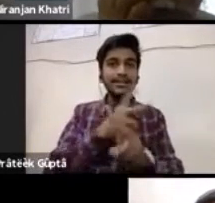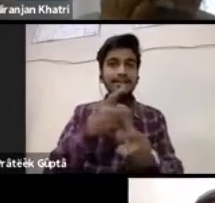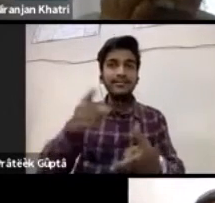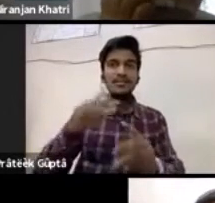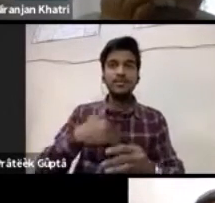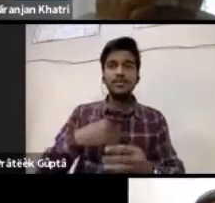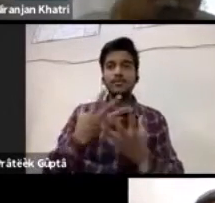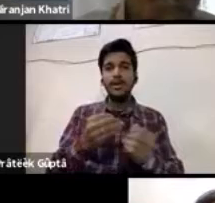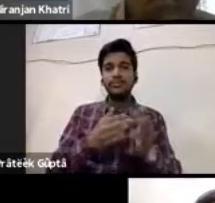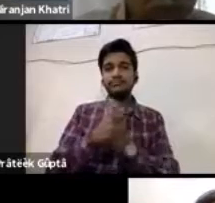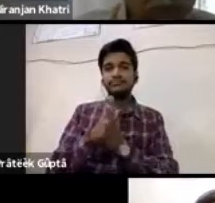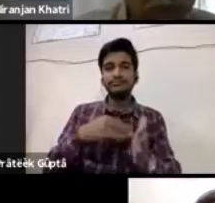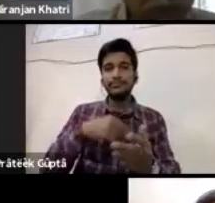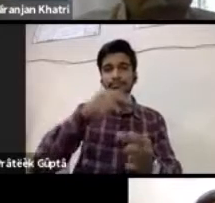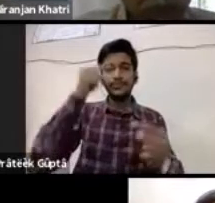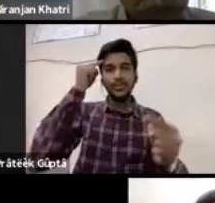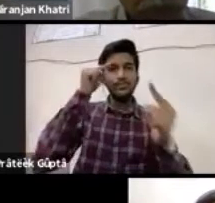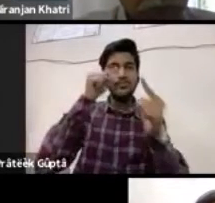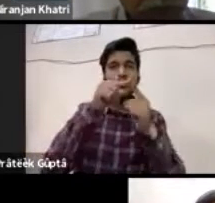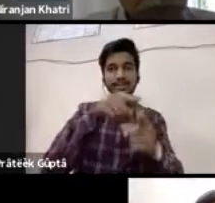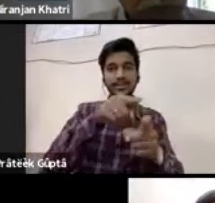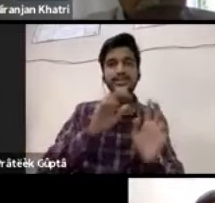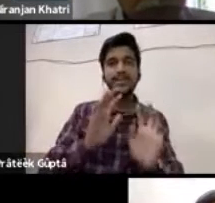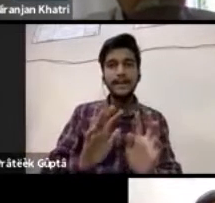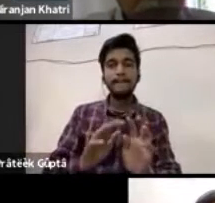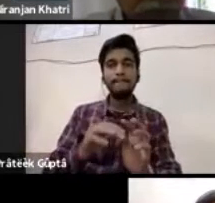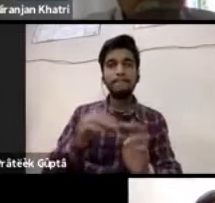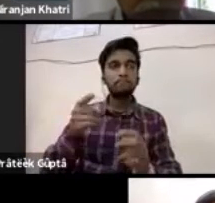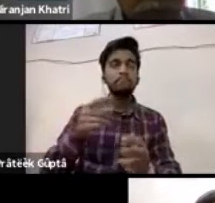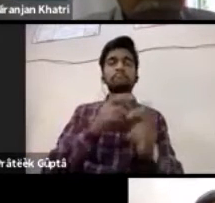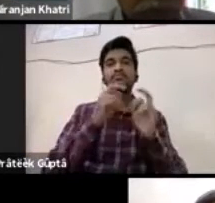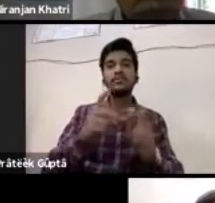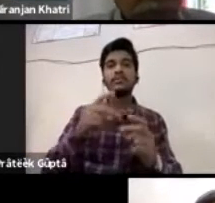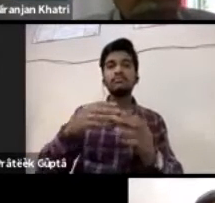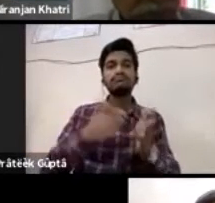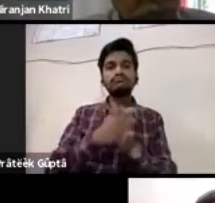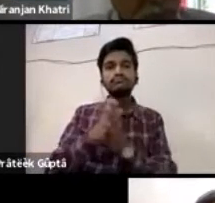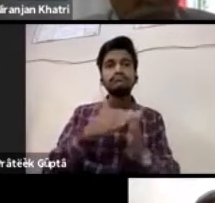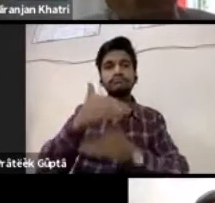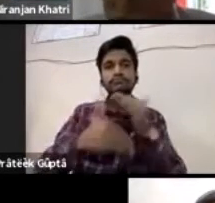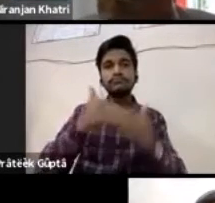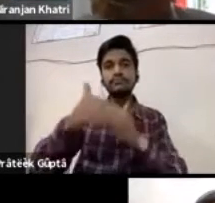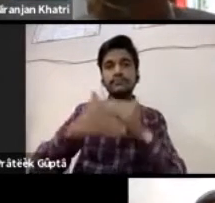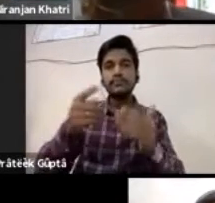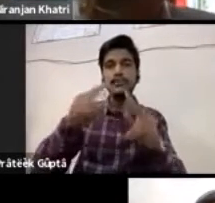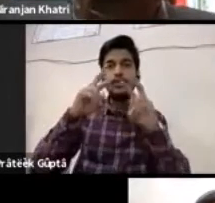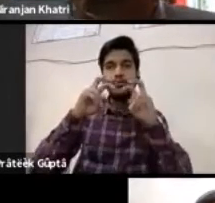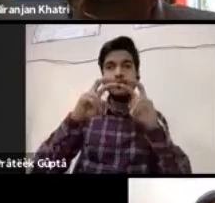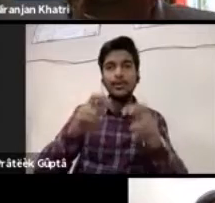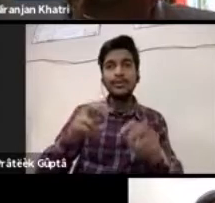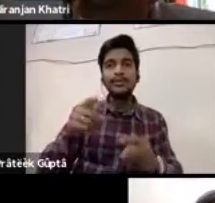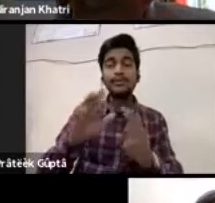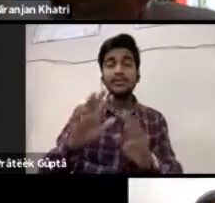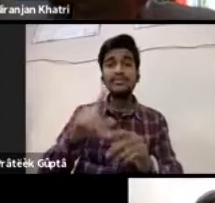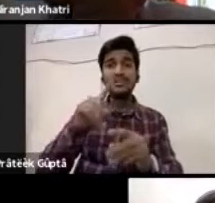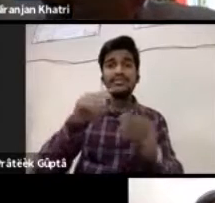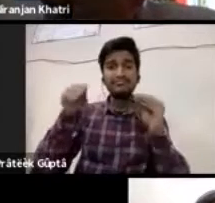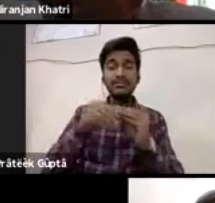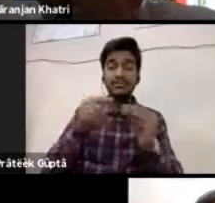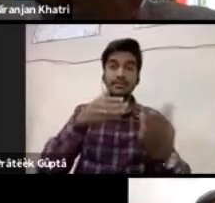को अपना साइकोलॉजी सब्जेक्ट ये मेरी नीड पूरी कर सकता है। बट अगेन बैरियर्स आर